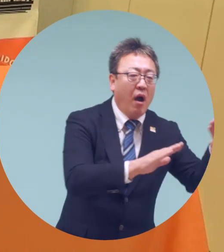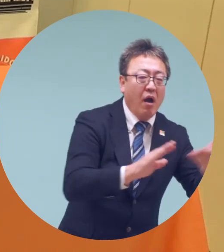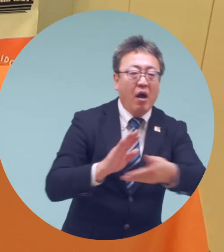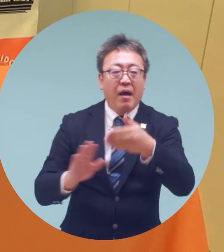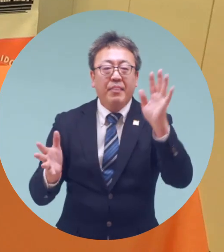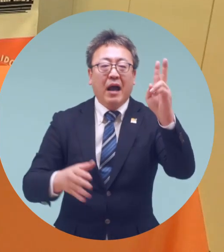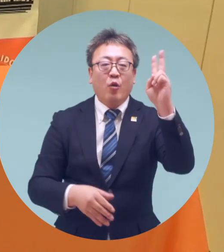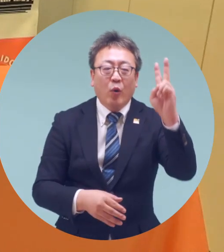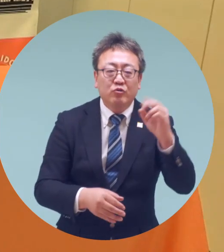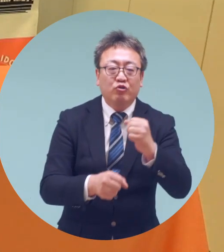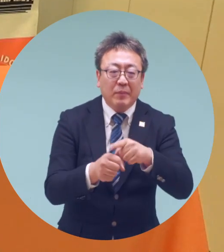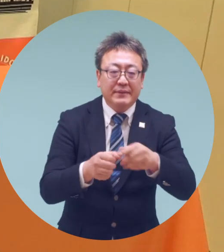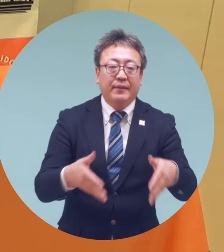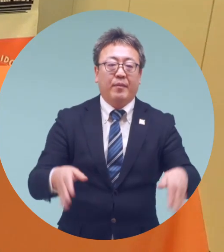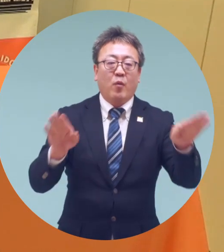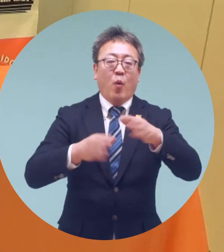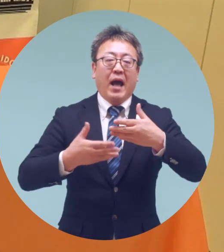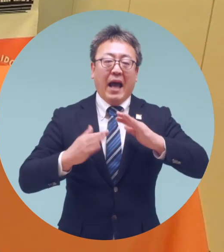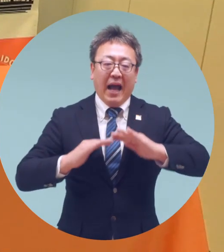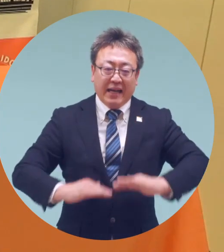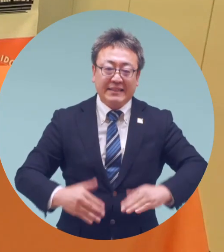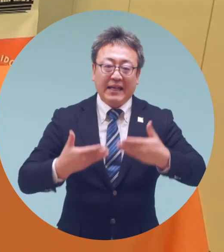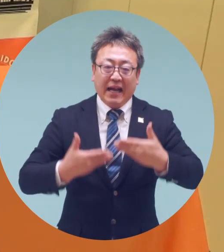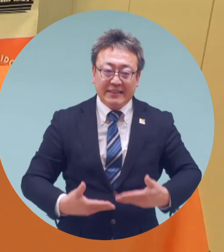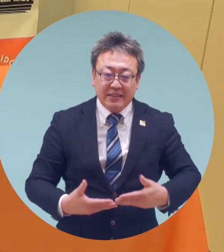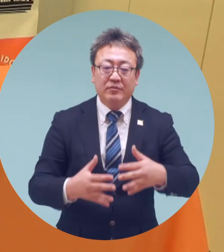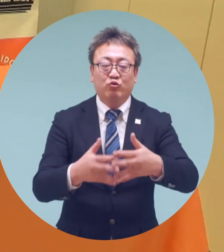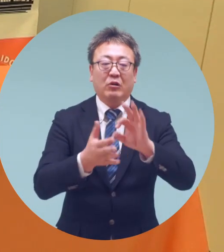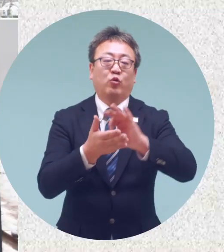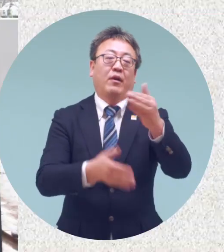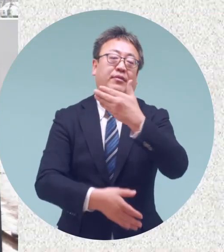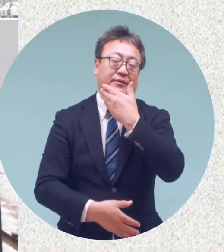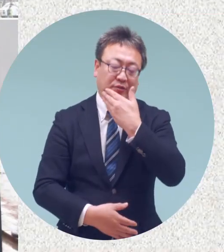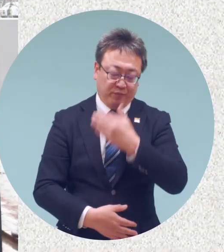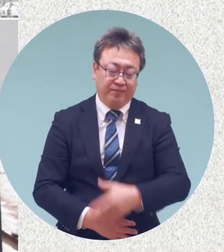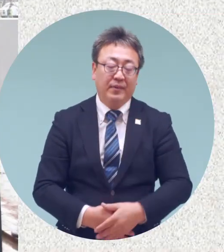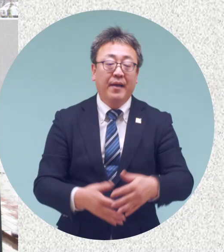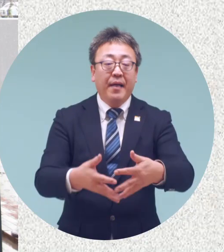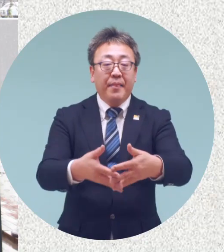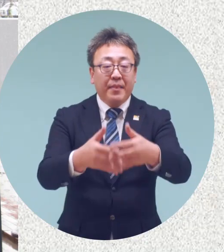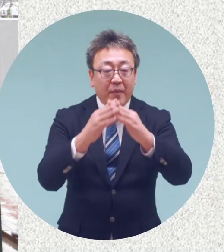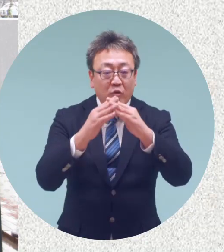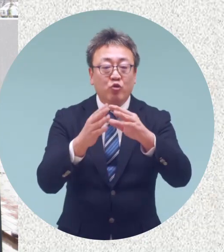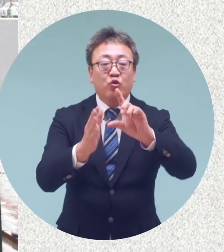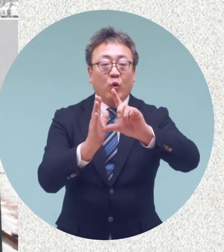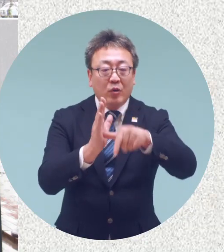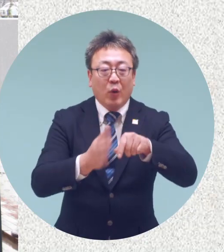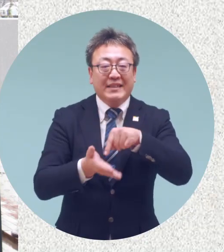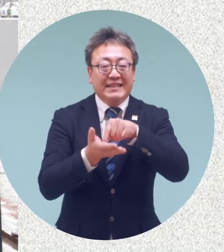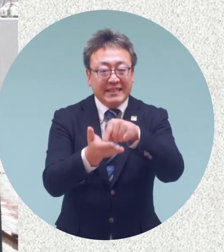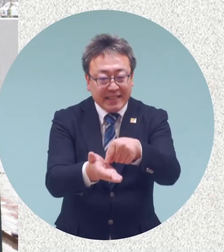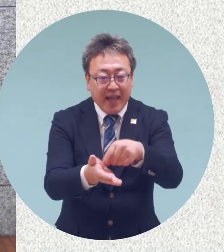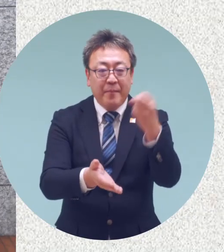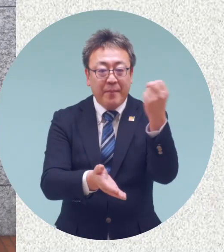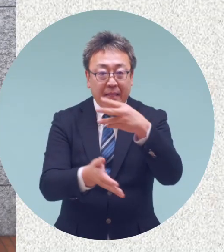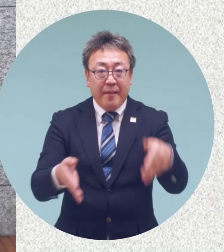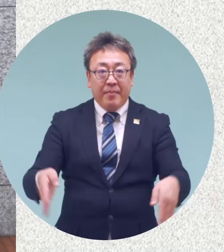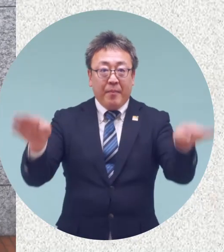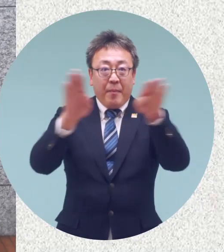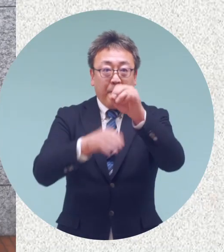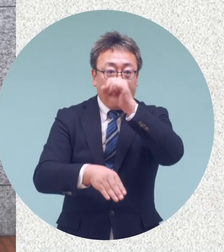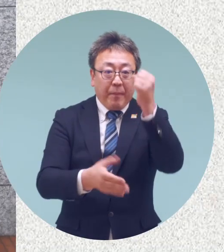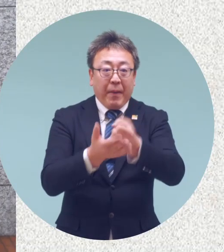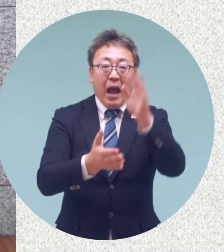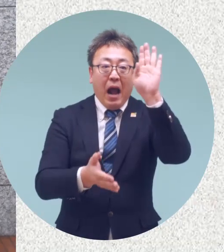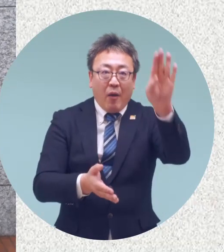ど、建物を安全安心に使うことができます。建物を建てる際の申請や建物が完成した際の